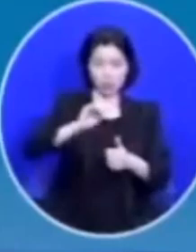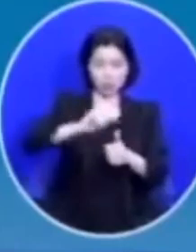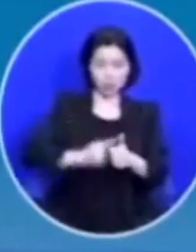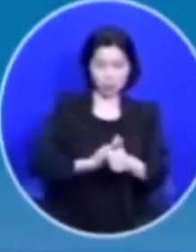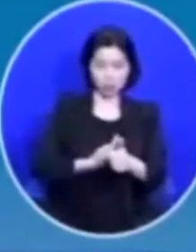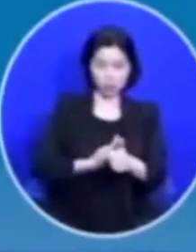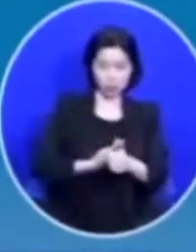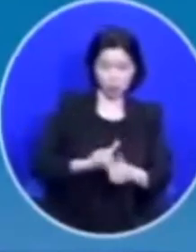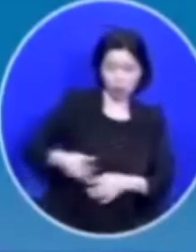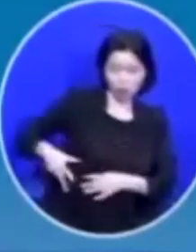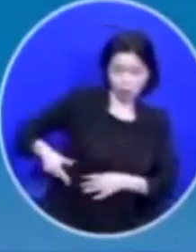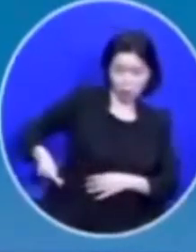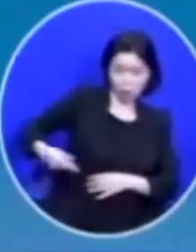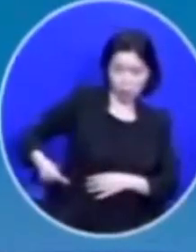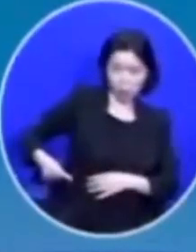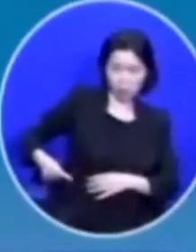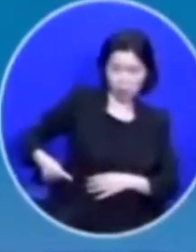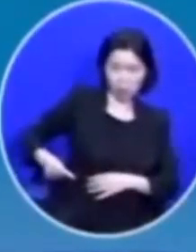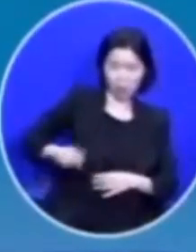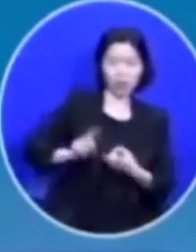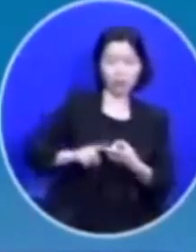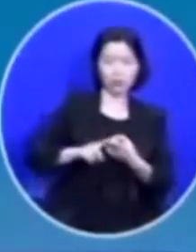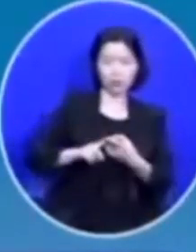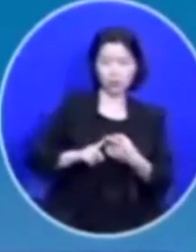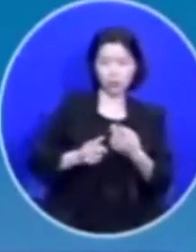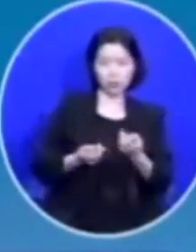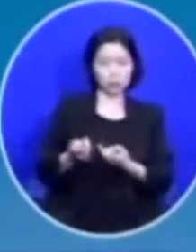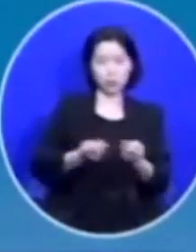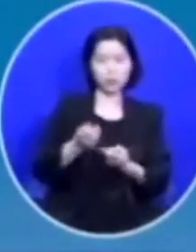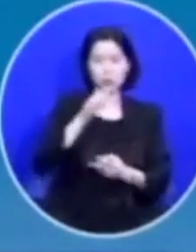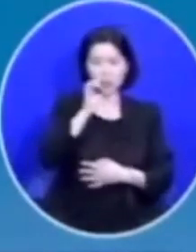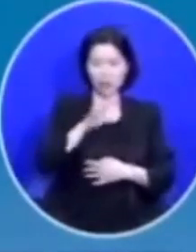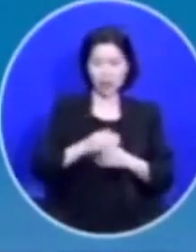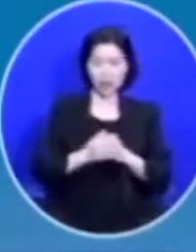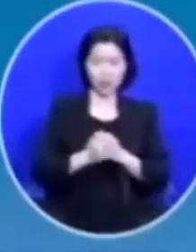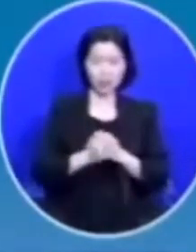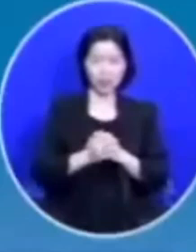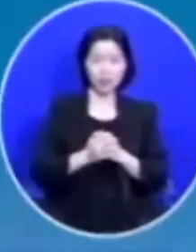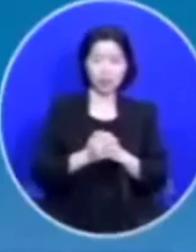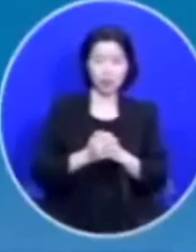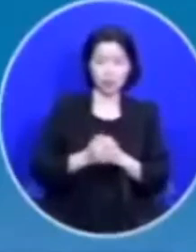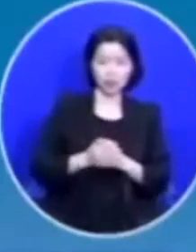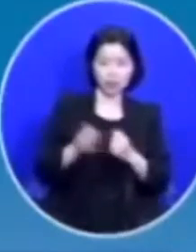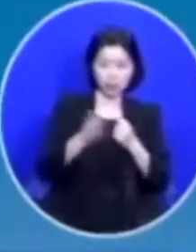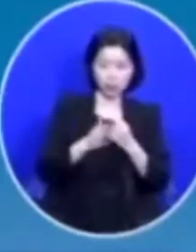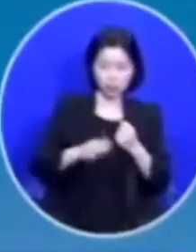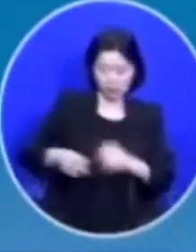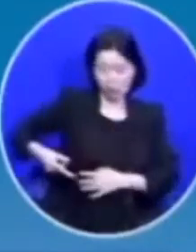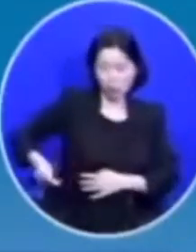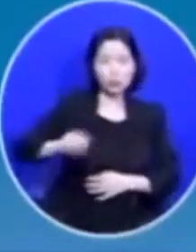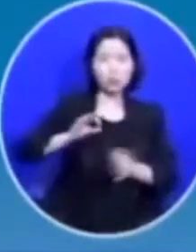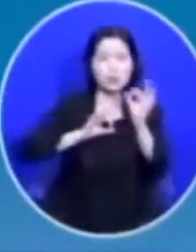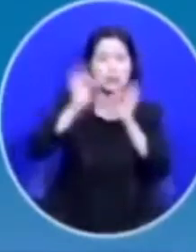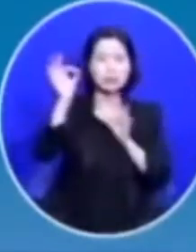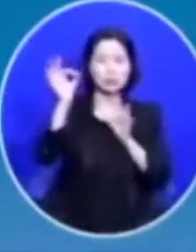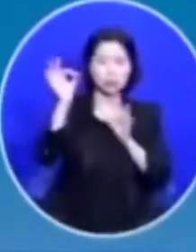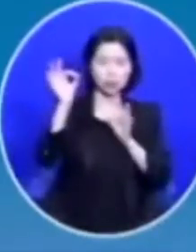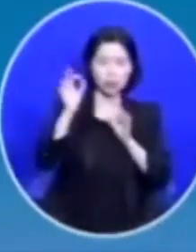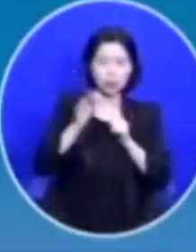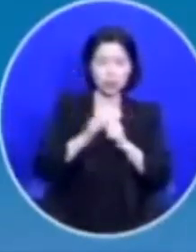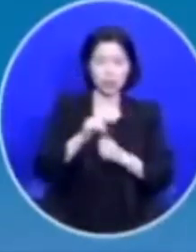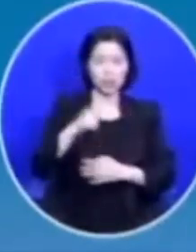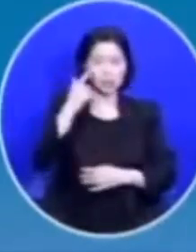배변을 스스로 조절을 못 하시는 겁니다 용도를 보신 거죠 이